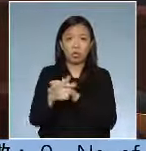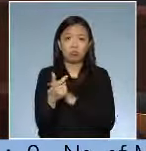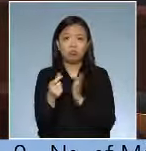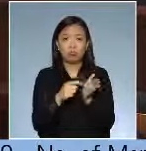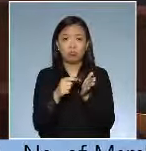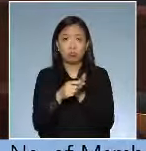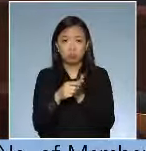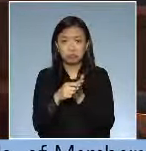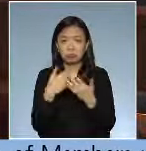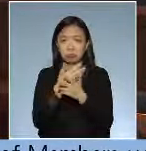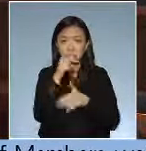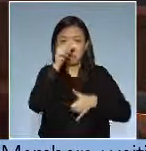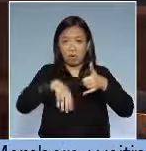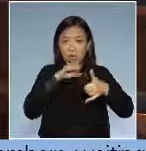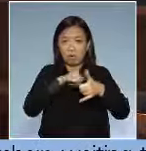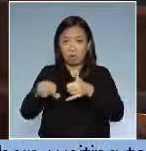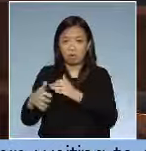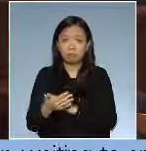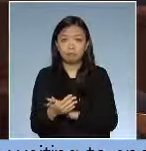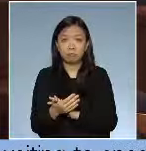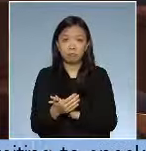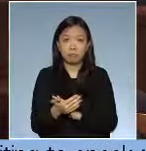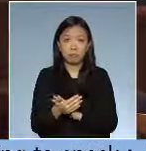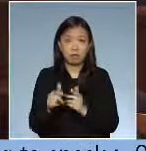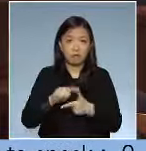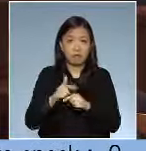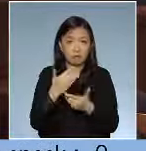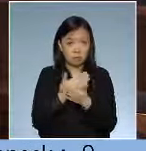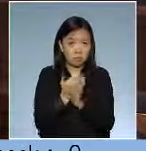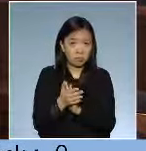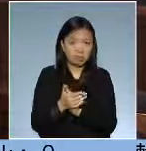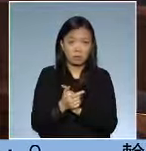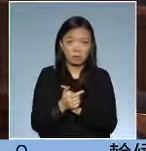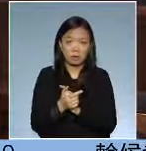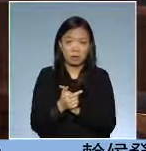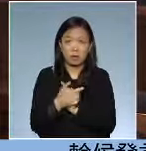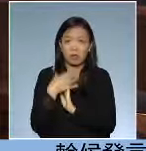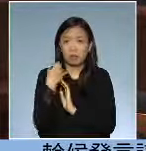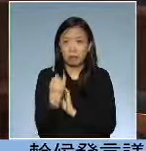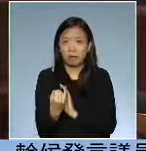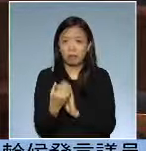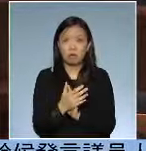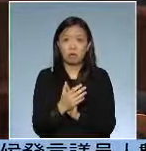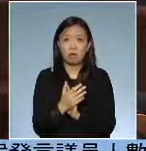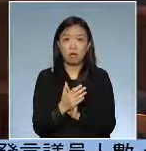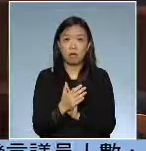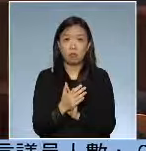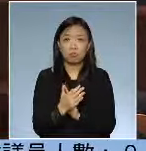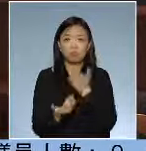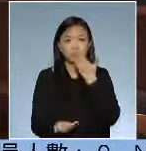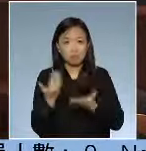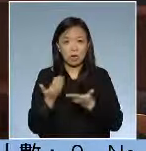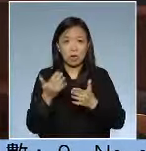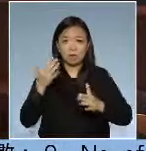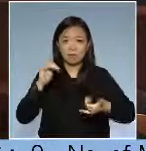人身攻擊嘅方法，不擇手段，用盡最粗鄙嘅語言，甚至身體嘅暴